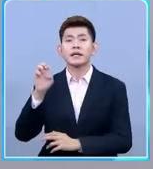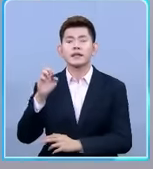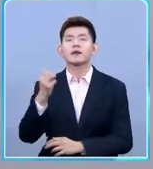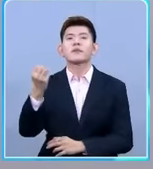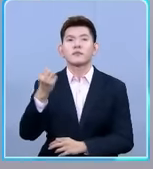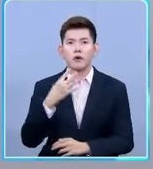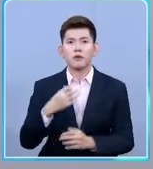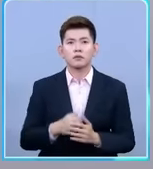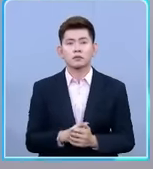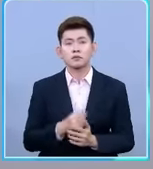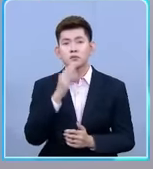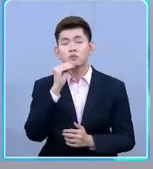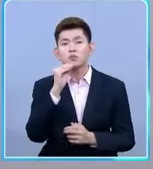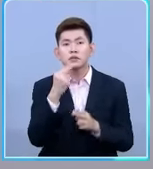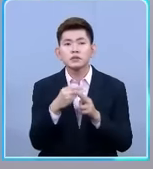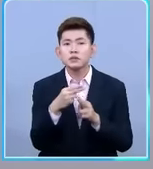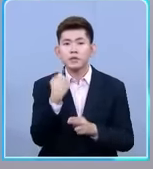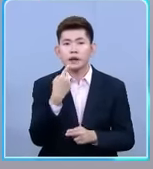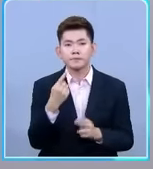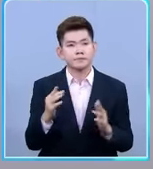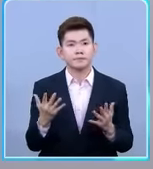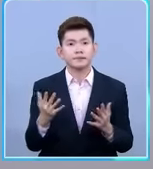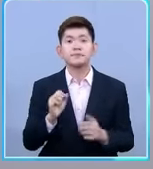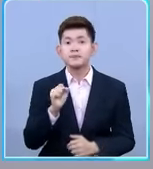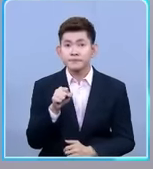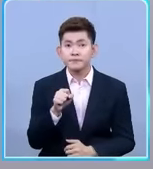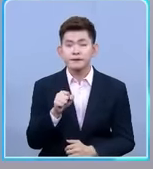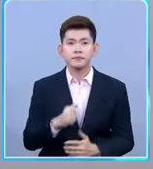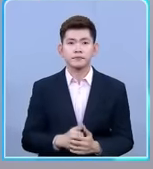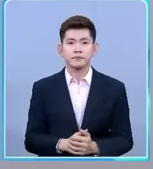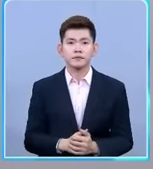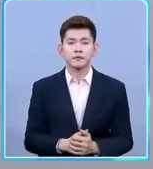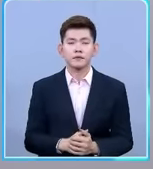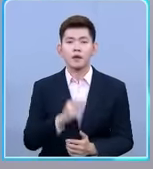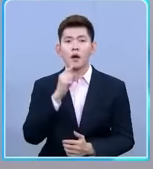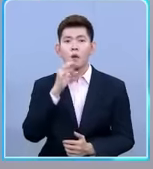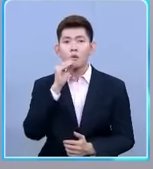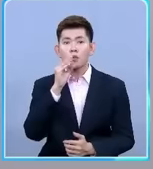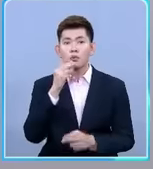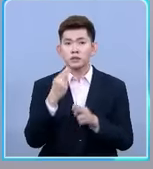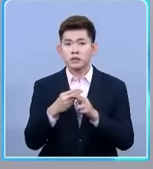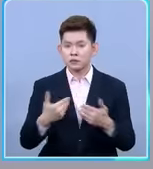ท่านก็ไม่ได้เอ่ยชื่อใครใช่ไหมครับแล้วการที่มาพูดถึงท่าน